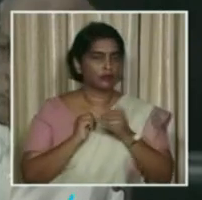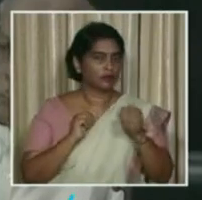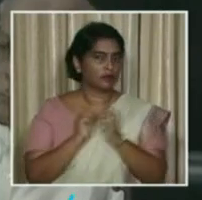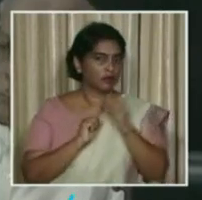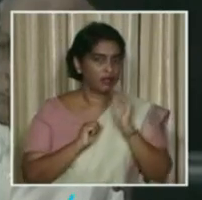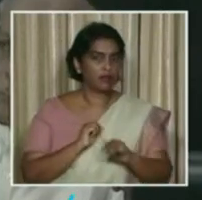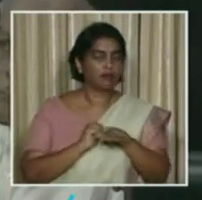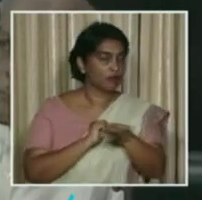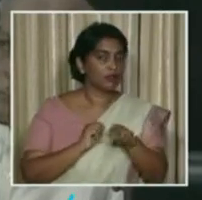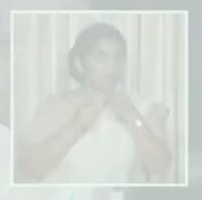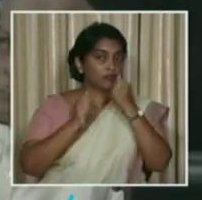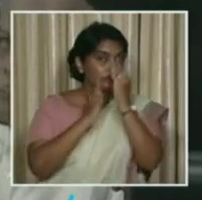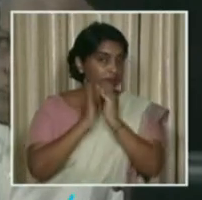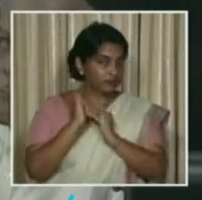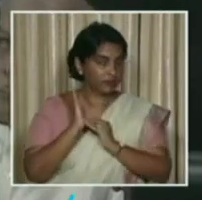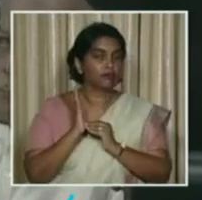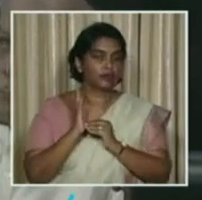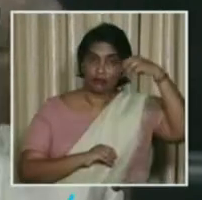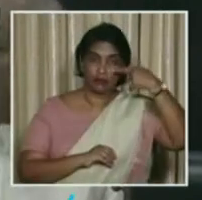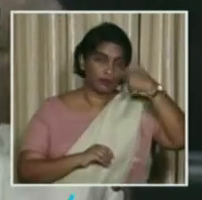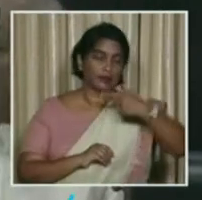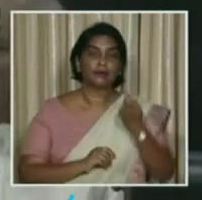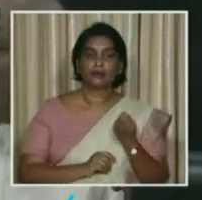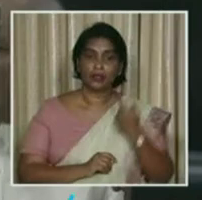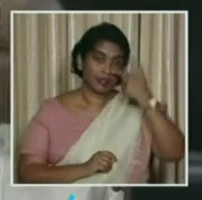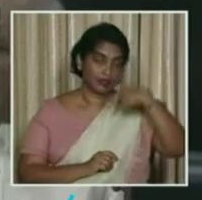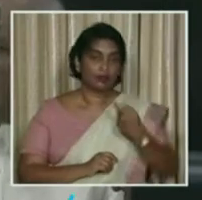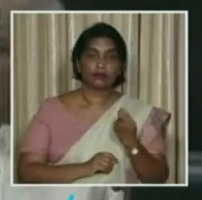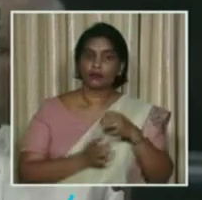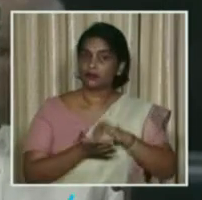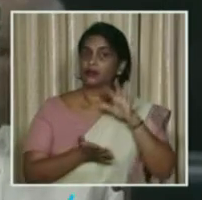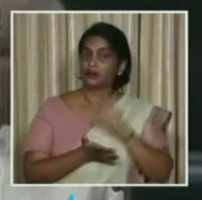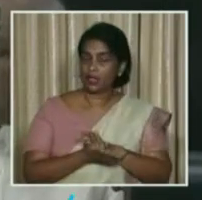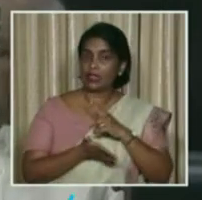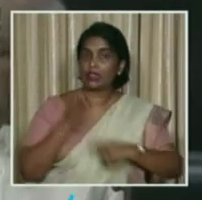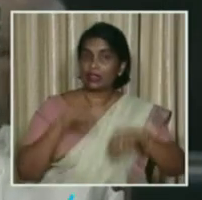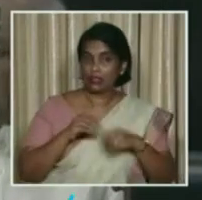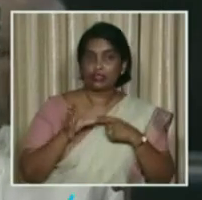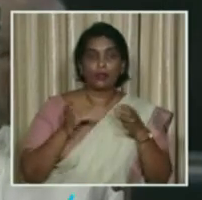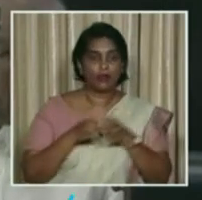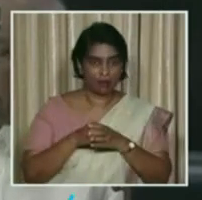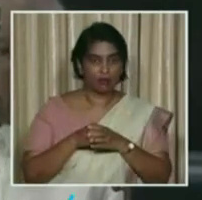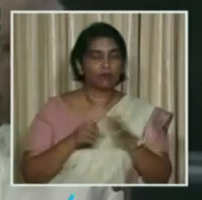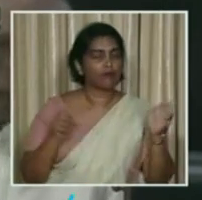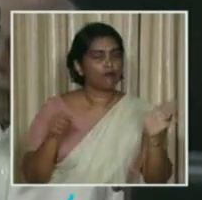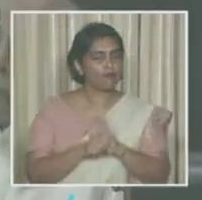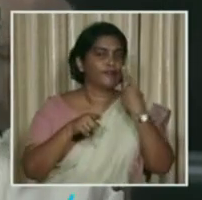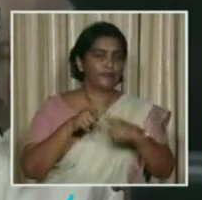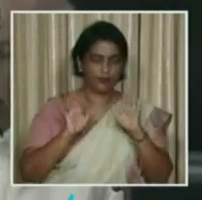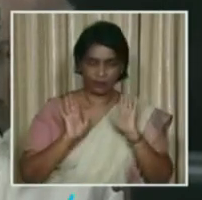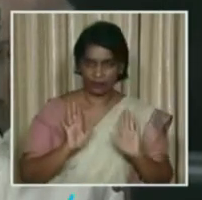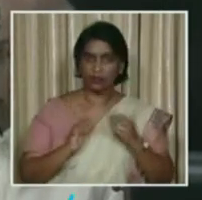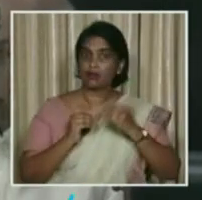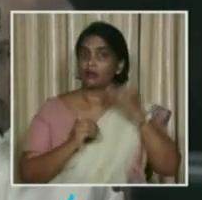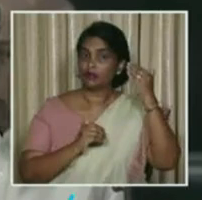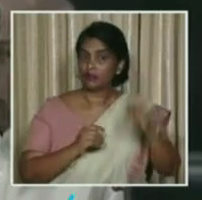කරන්නේ ප්‍රාථමික අයවැය ශේෂයේ සීමාවන් තුල ඉන්ධන මිල තීරණ කිරීමේ දේශපාලන අධිකාරියෙන් සම්පූර්ණ ඉවත් කරනවා